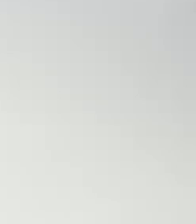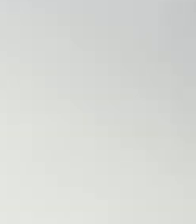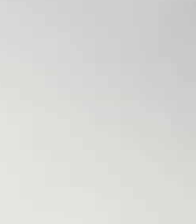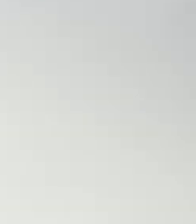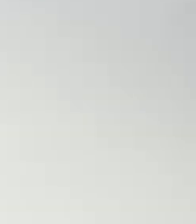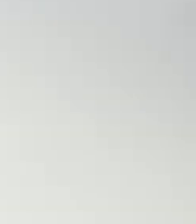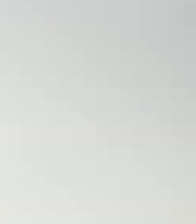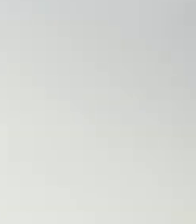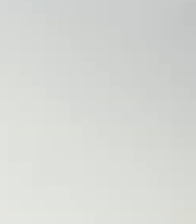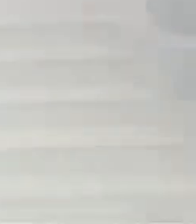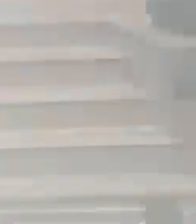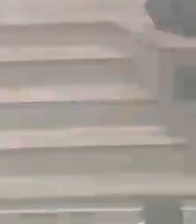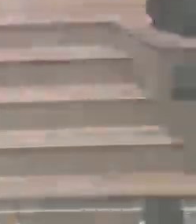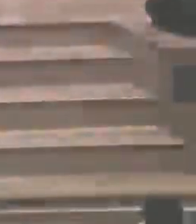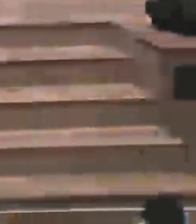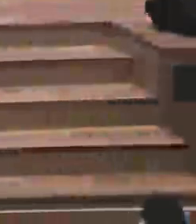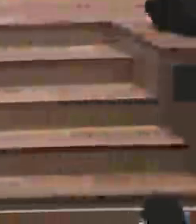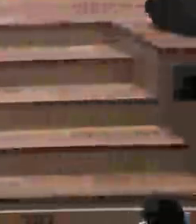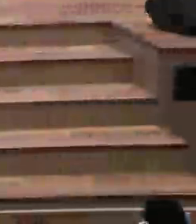많으시나요?